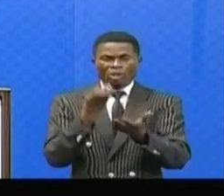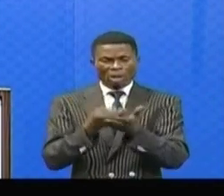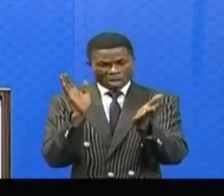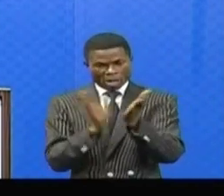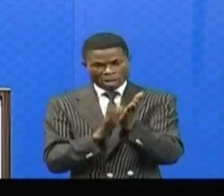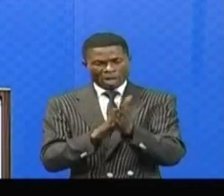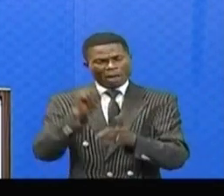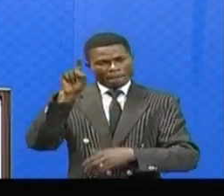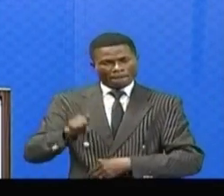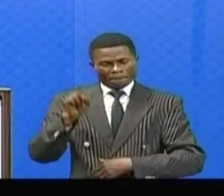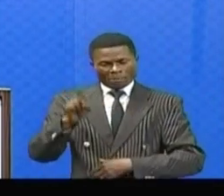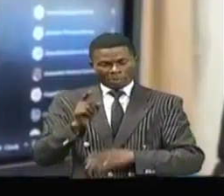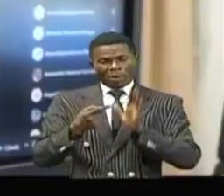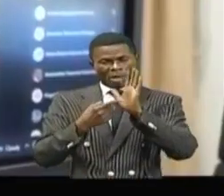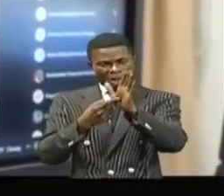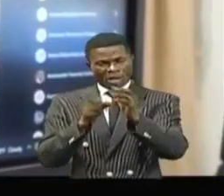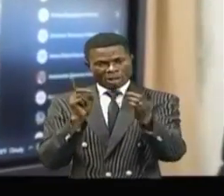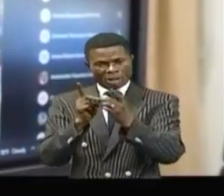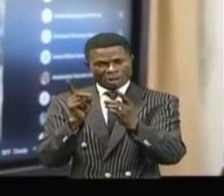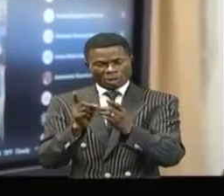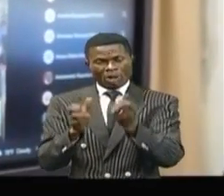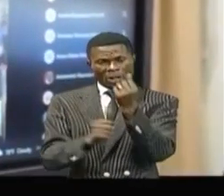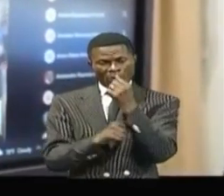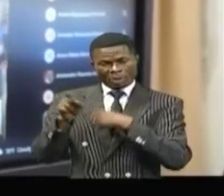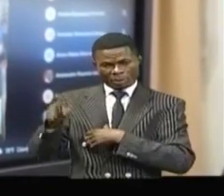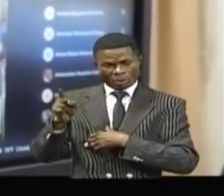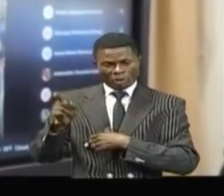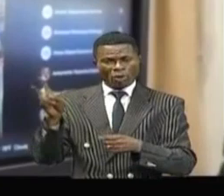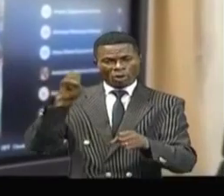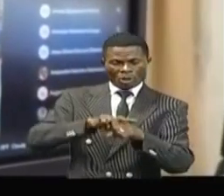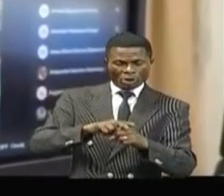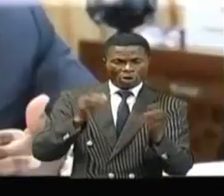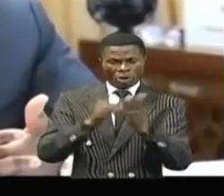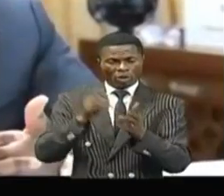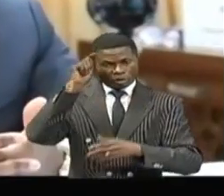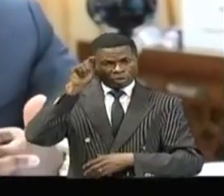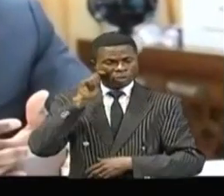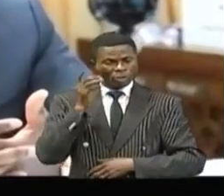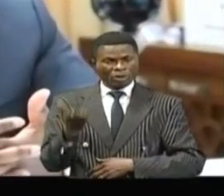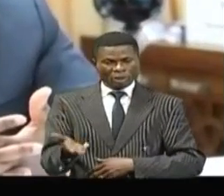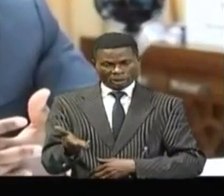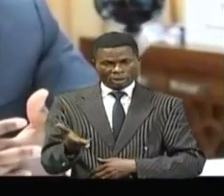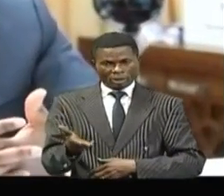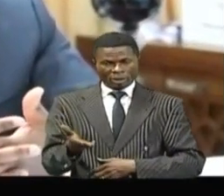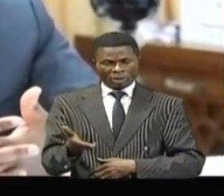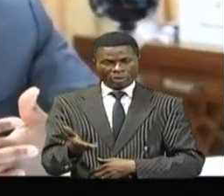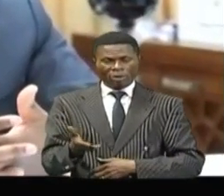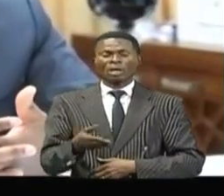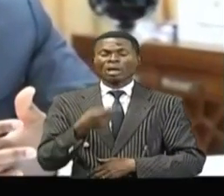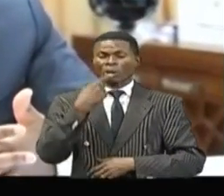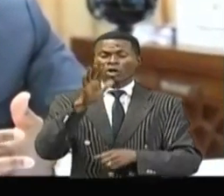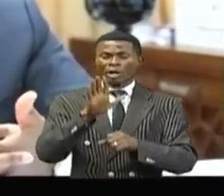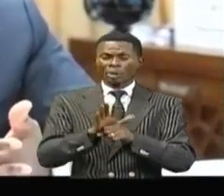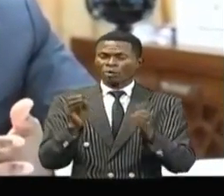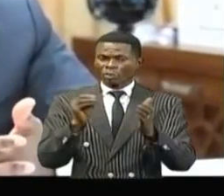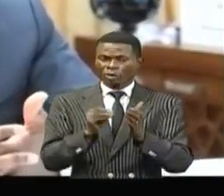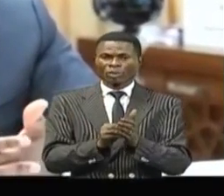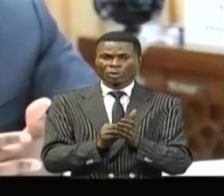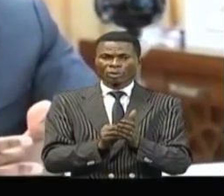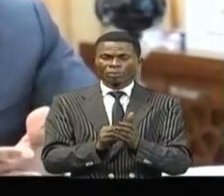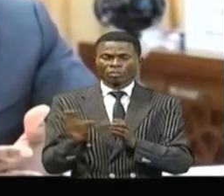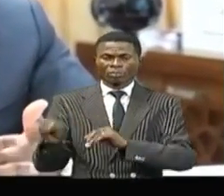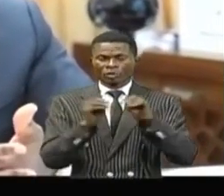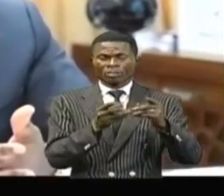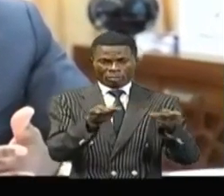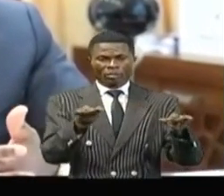selon les besoins exprimés par les survivantes des violences basées sur le genre. Il s'assure également de la mise